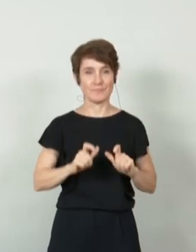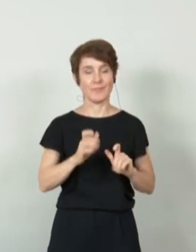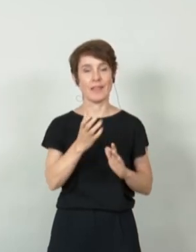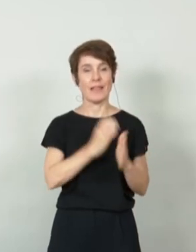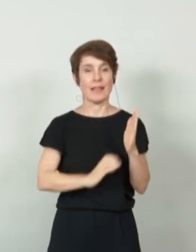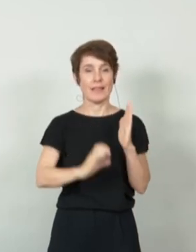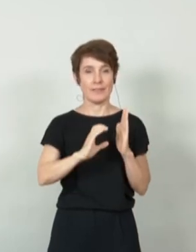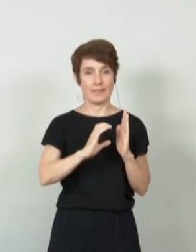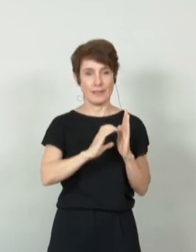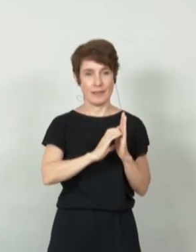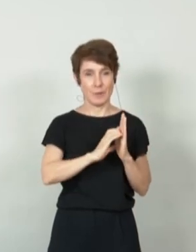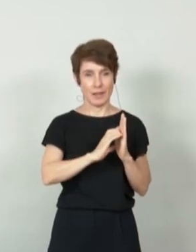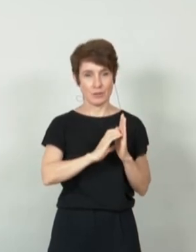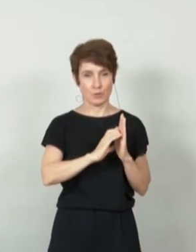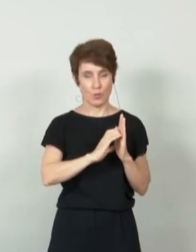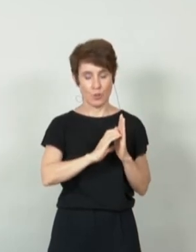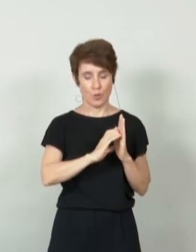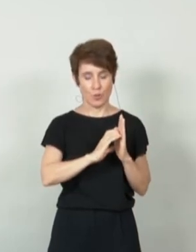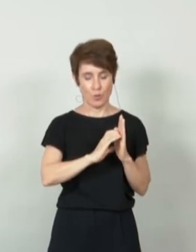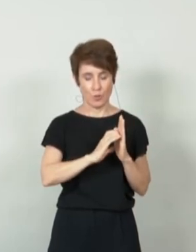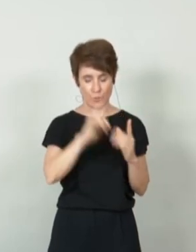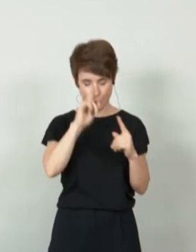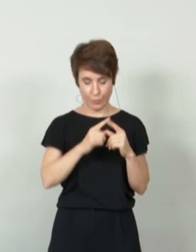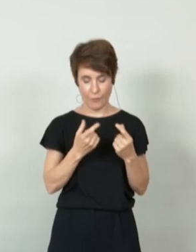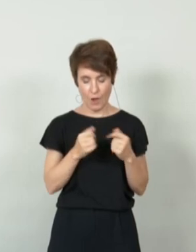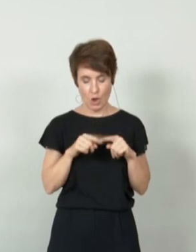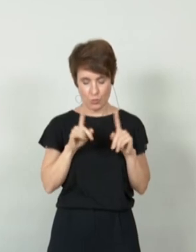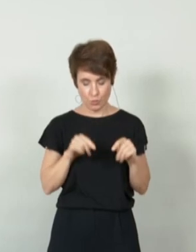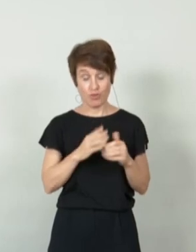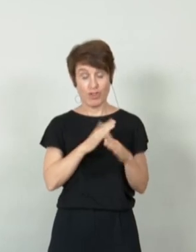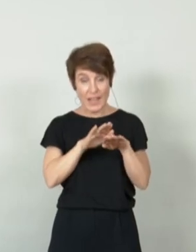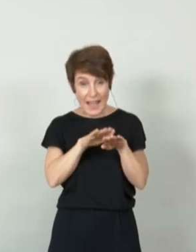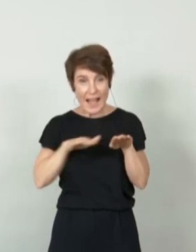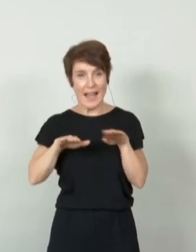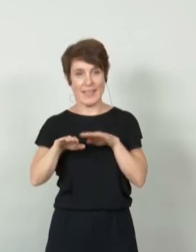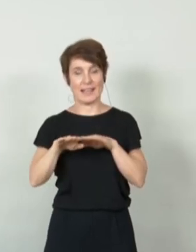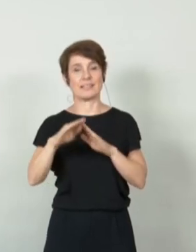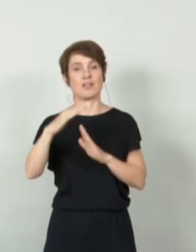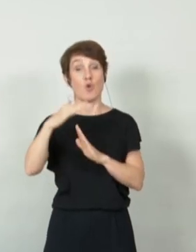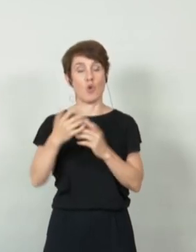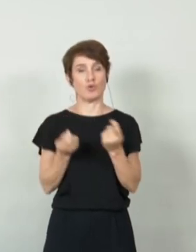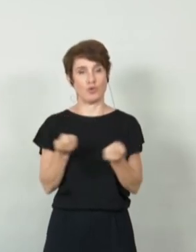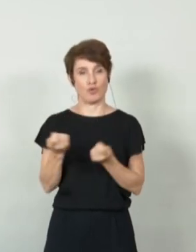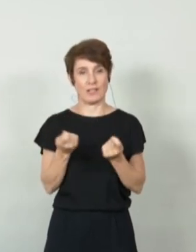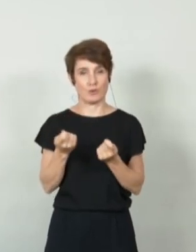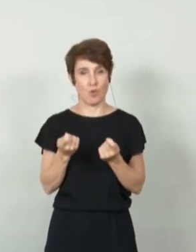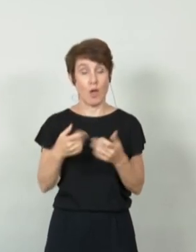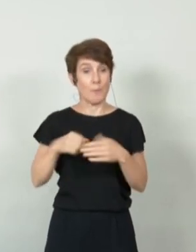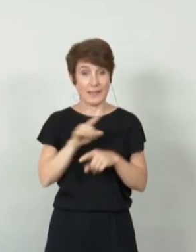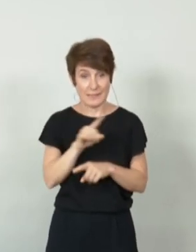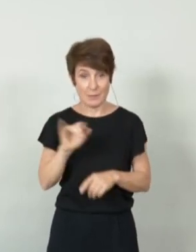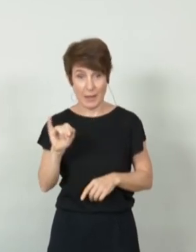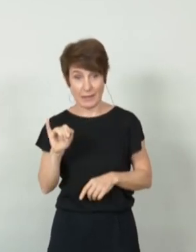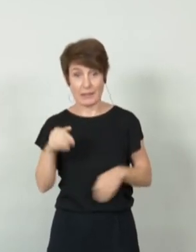budget alors c'est après budget annexe du compte de gestion qui ne prend pas par ovot qui